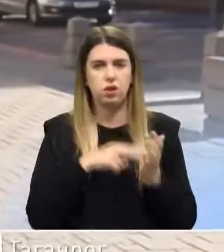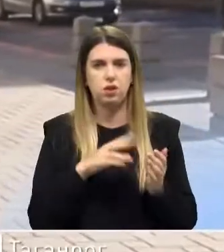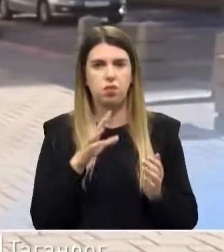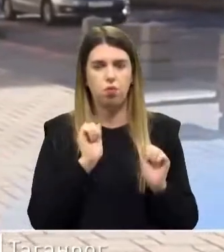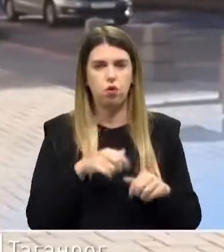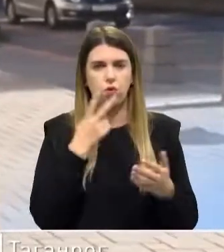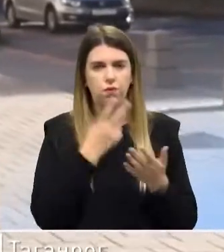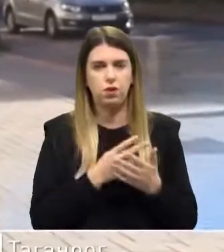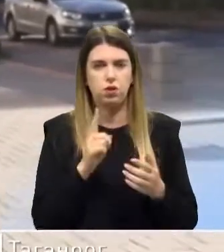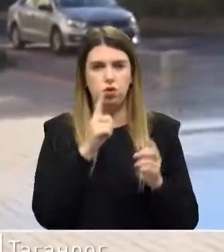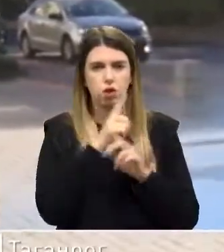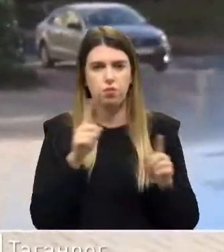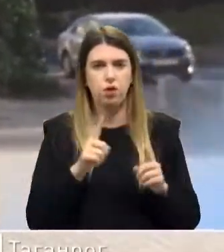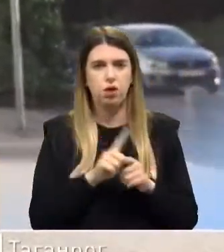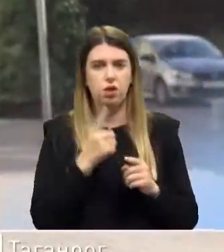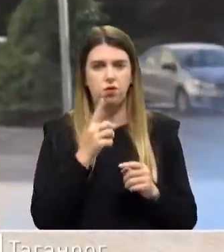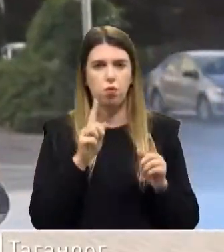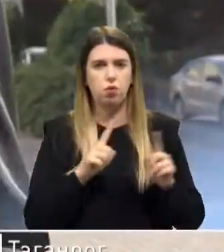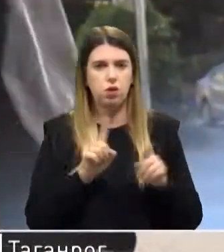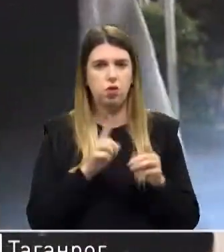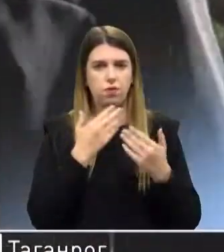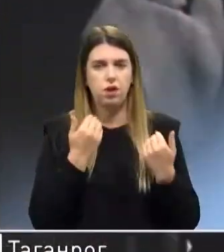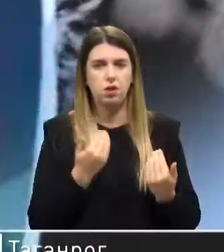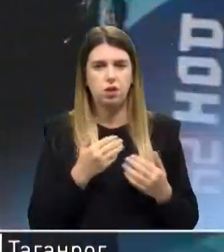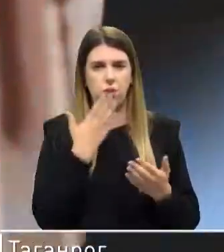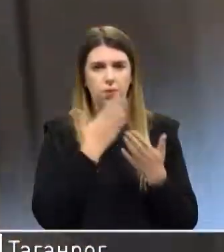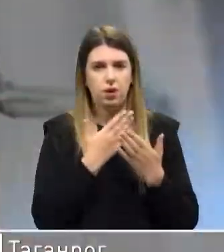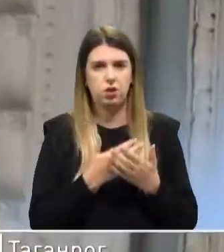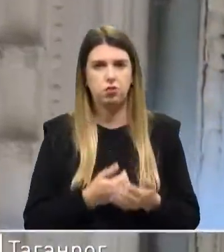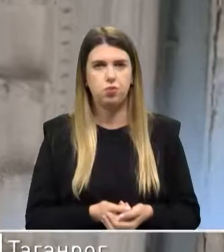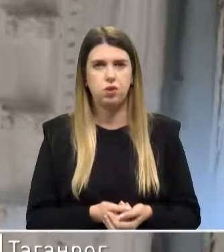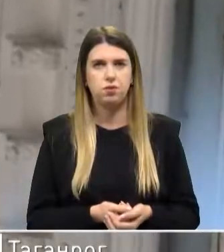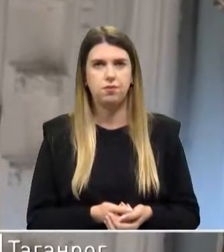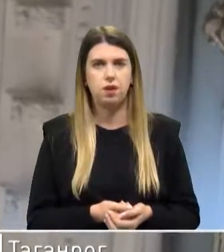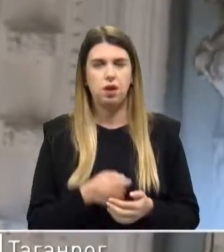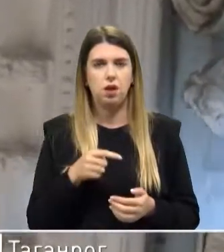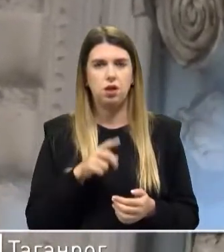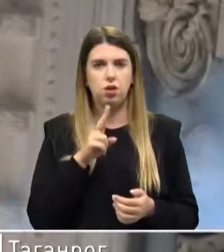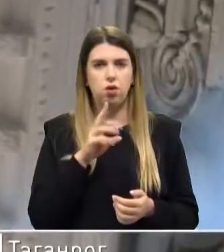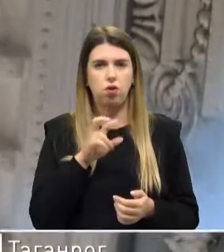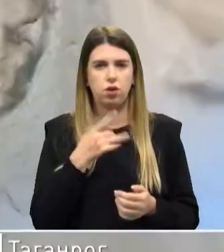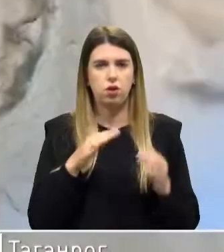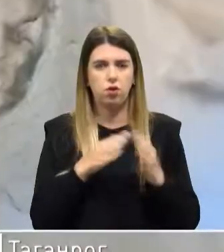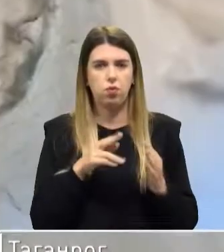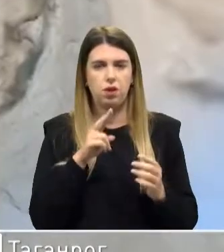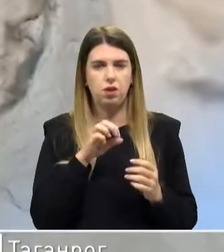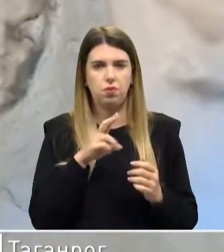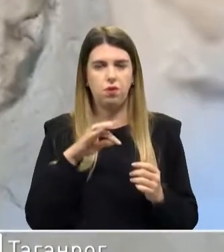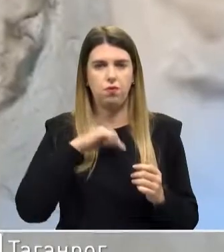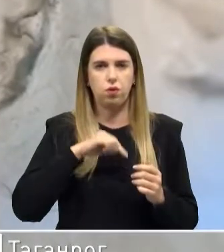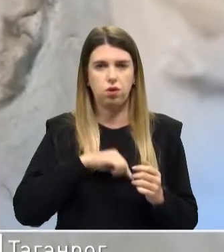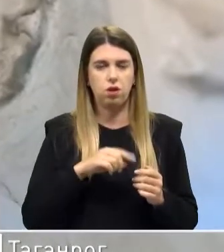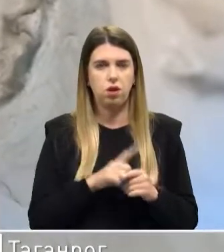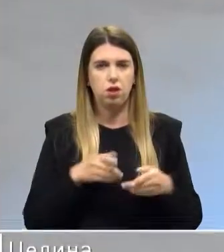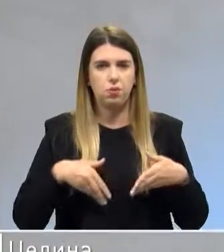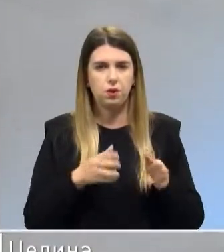можно увидеть то, чего нет ни в одном музее. И сейчас мы вам это докажем. Это доходный дом Дедова изнутри. Узкий длинный